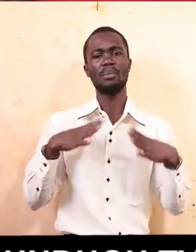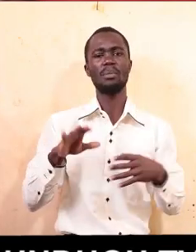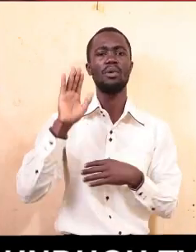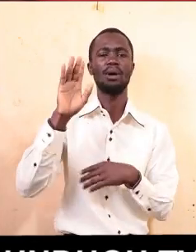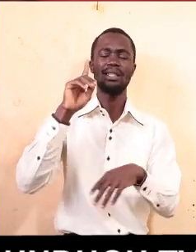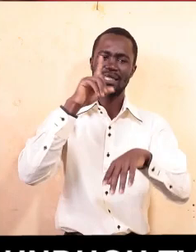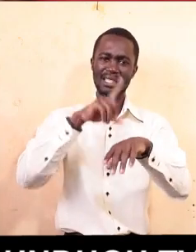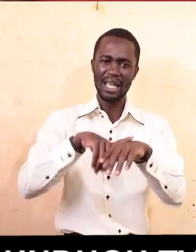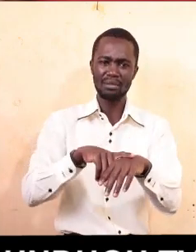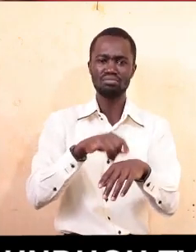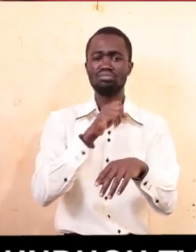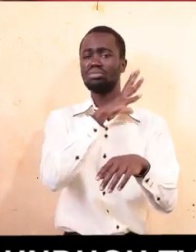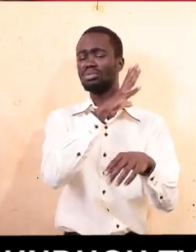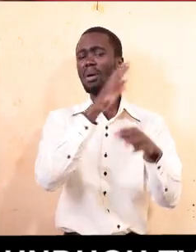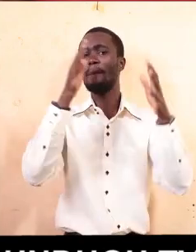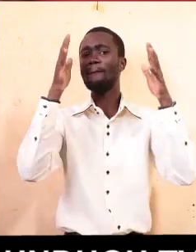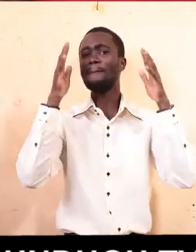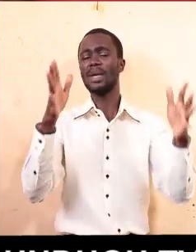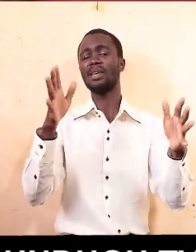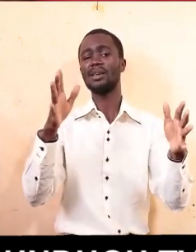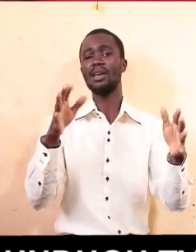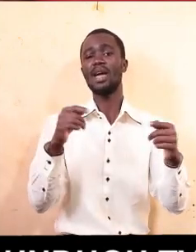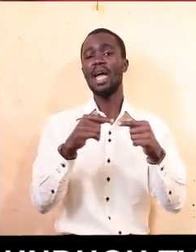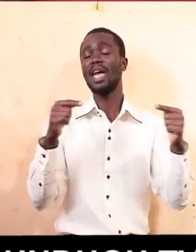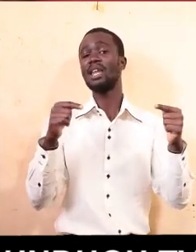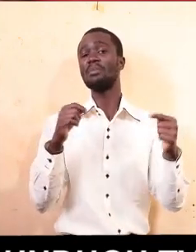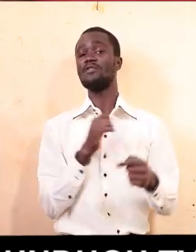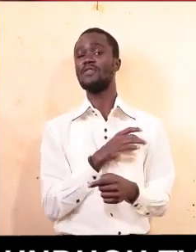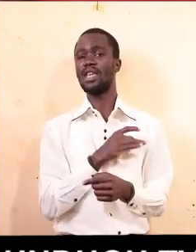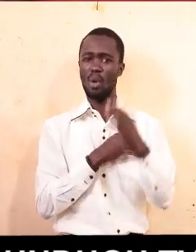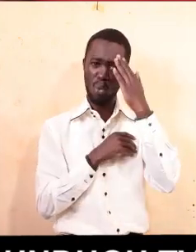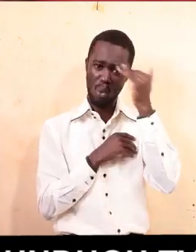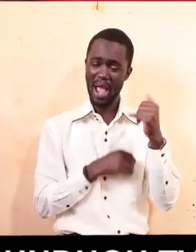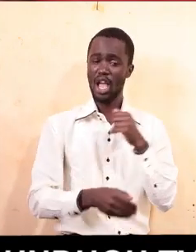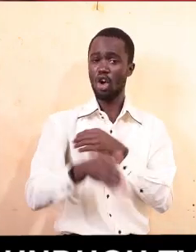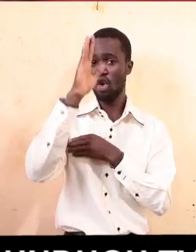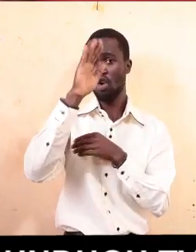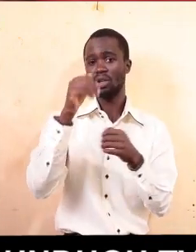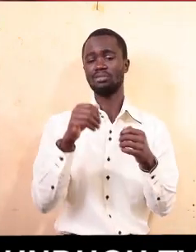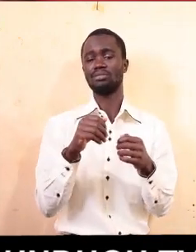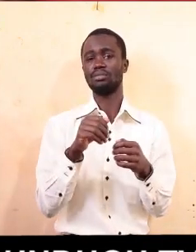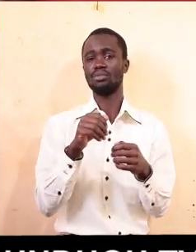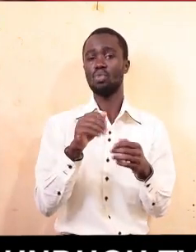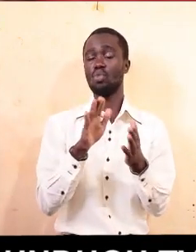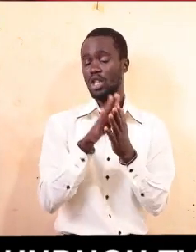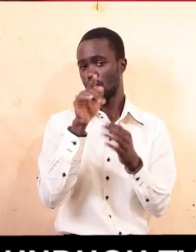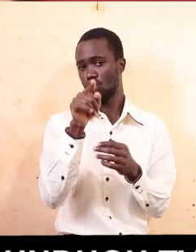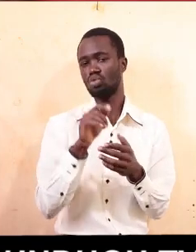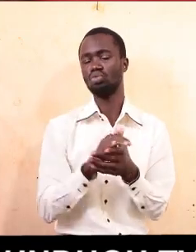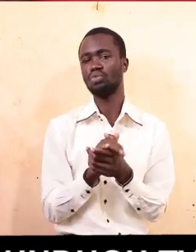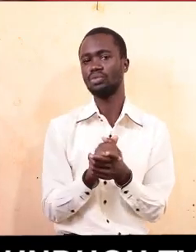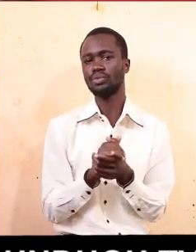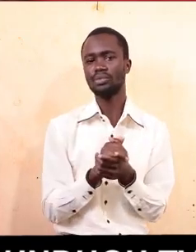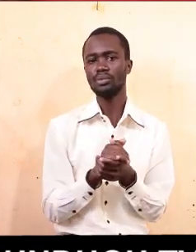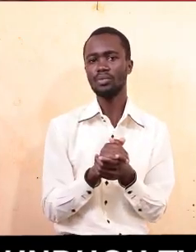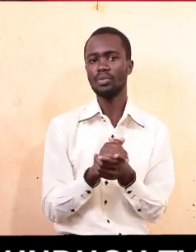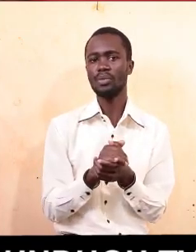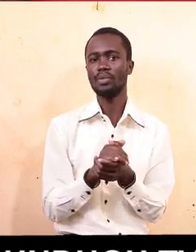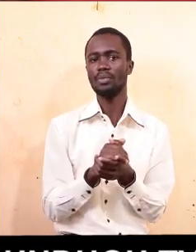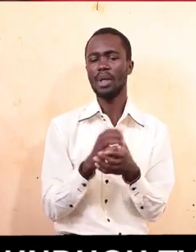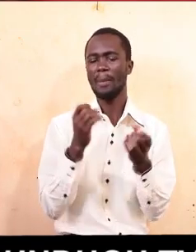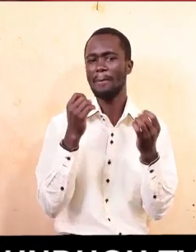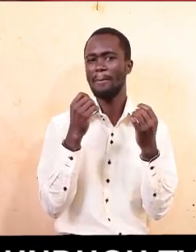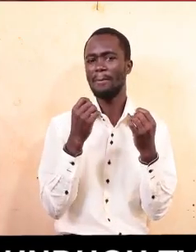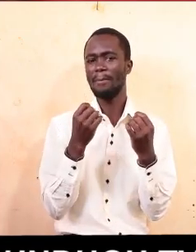ngurumo inatisha adui kwa sababu Mungu yuko upande wako. Mara nyingi wewe unaweza kufikiria